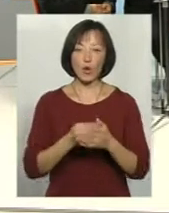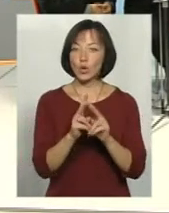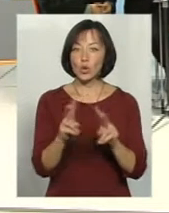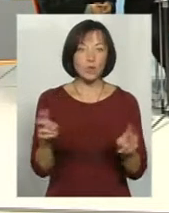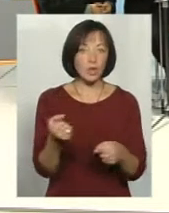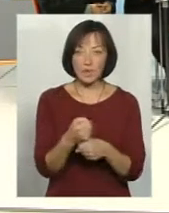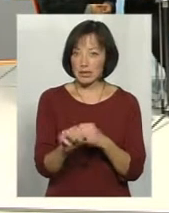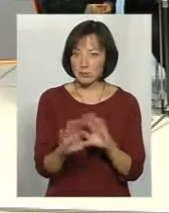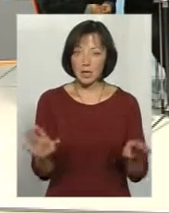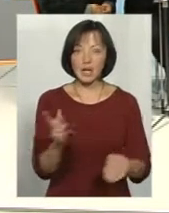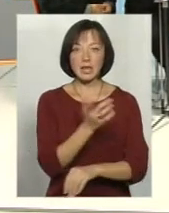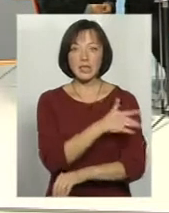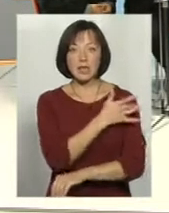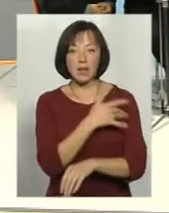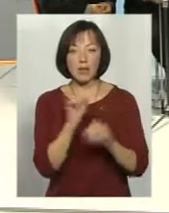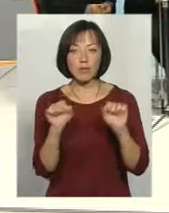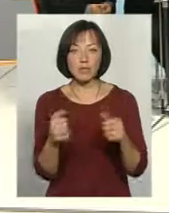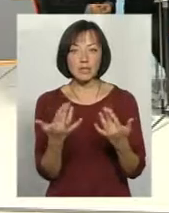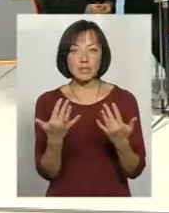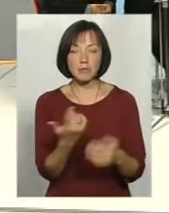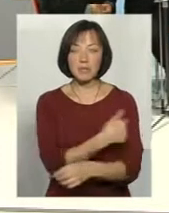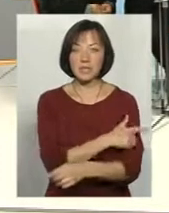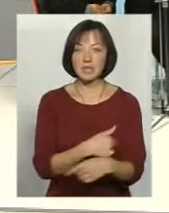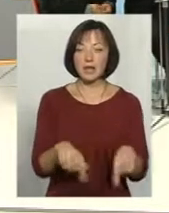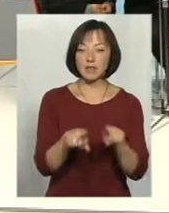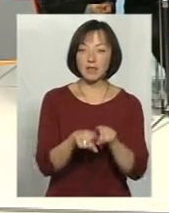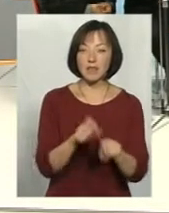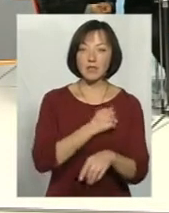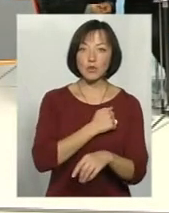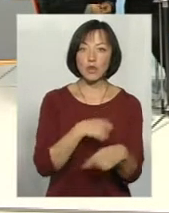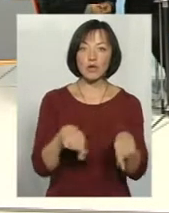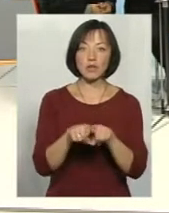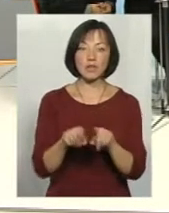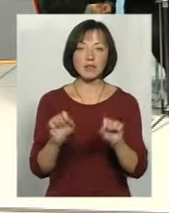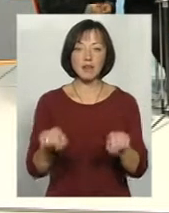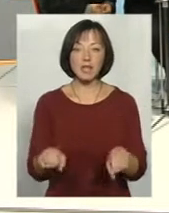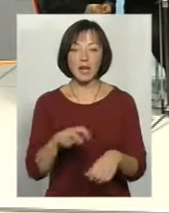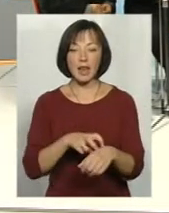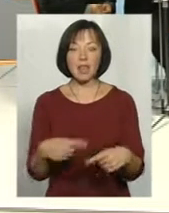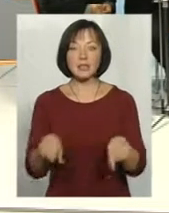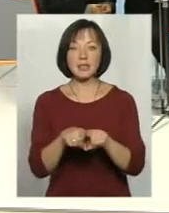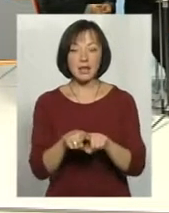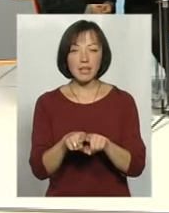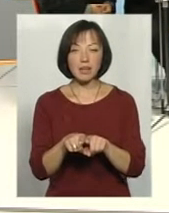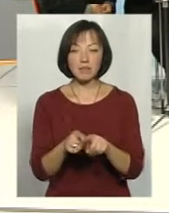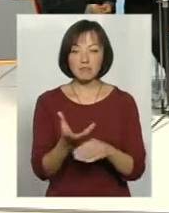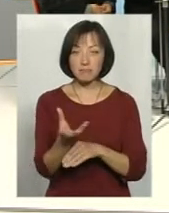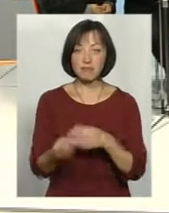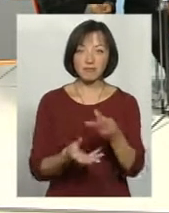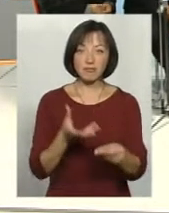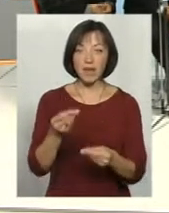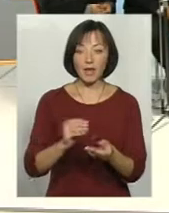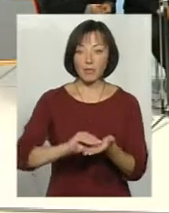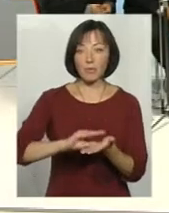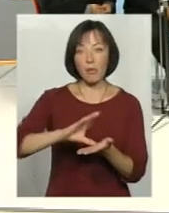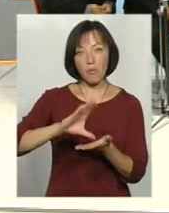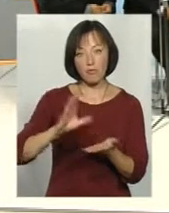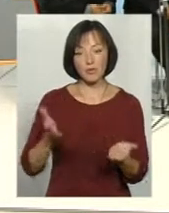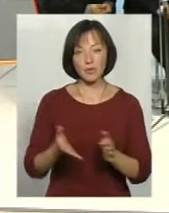нікого. Санітарочка може стільки, медсестра може стільки, військові може стільки, лікар може стільки, але наша скарбничка